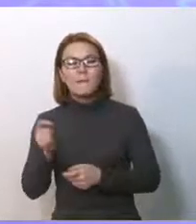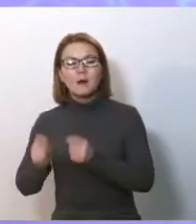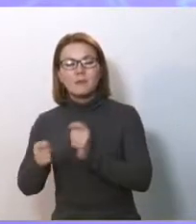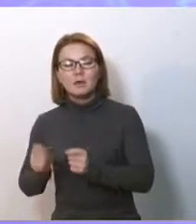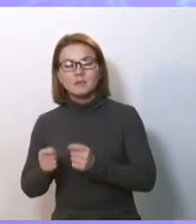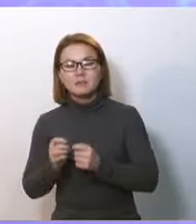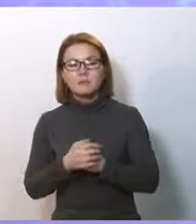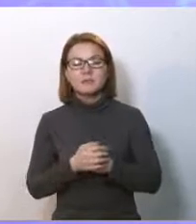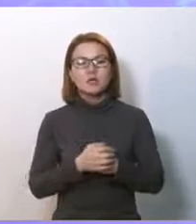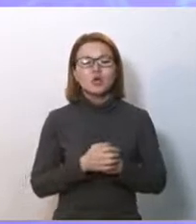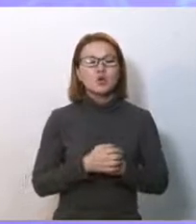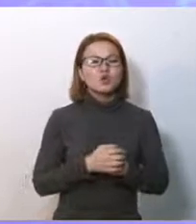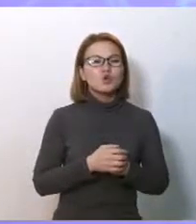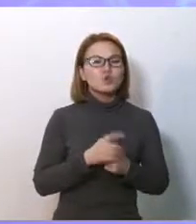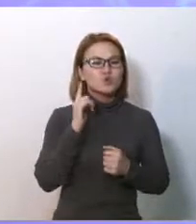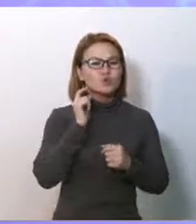барабанить,